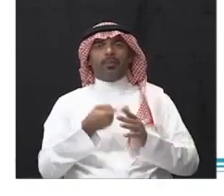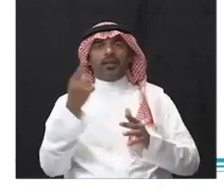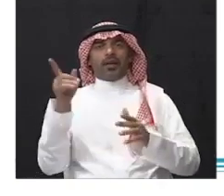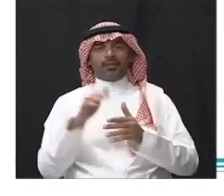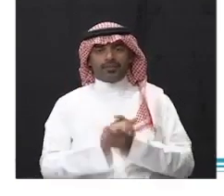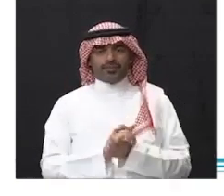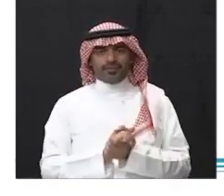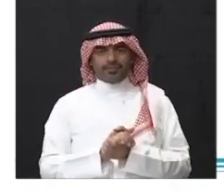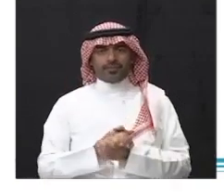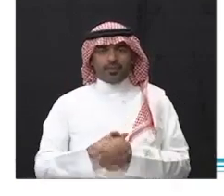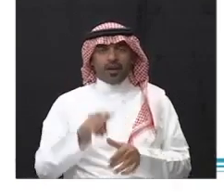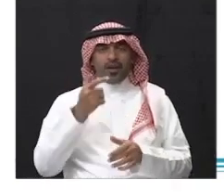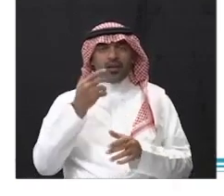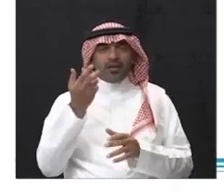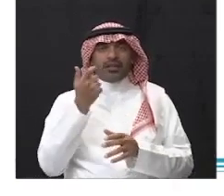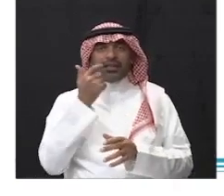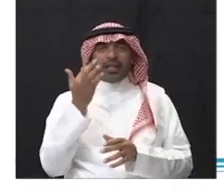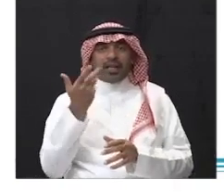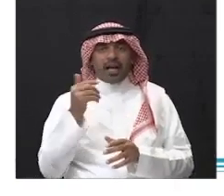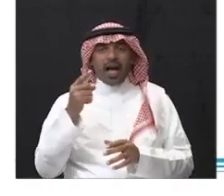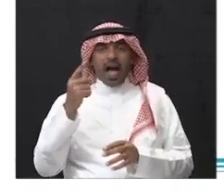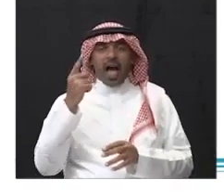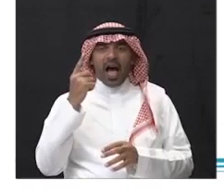1768 من الميلاد وحتى عام